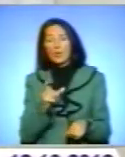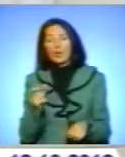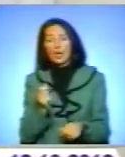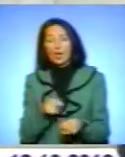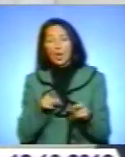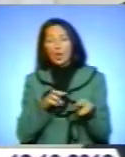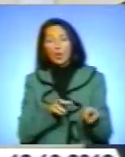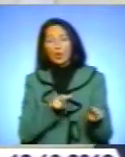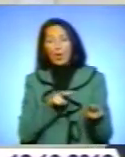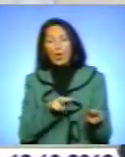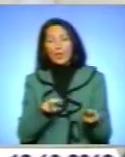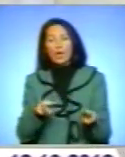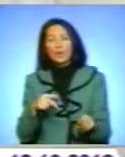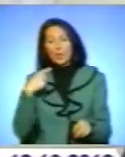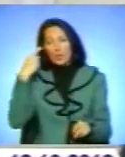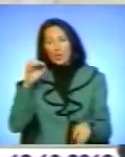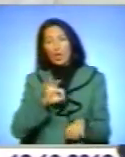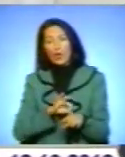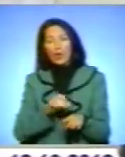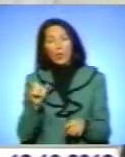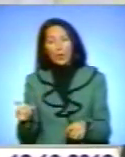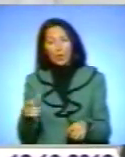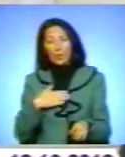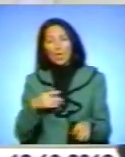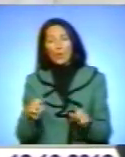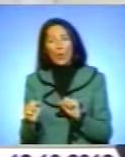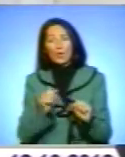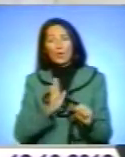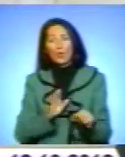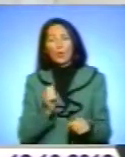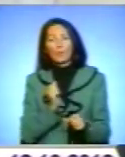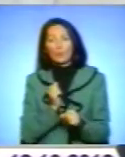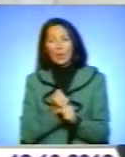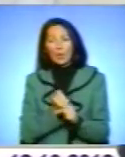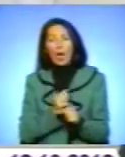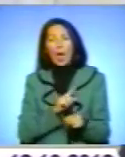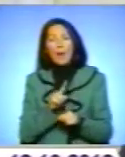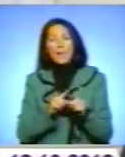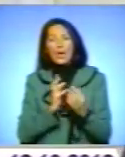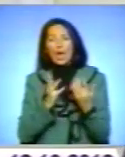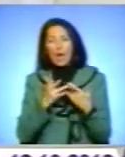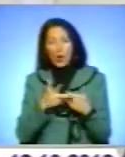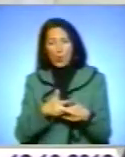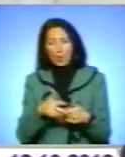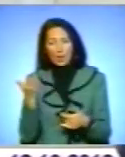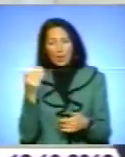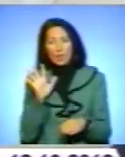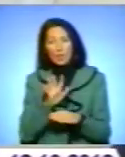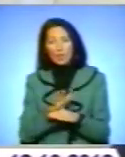особами. Нашими управліннями було проведено перерахунок раніше призначених допомог